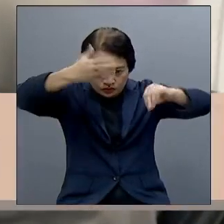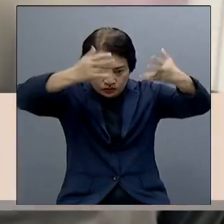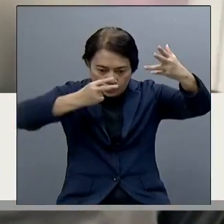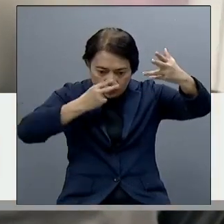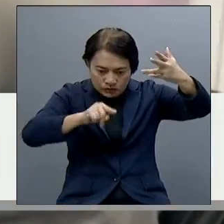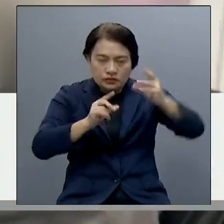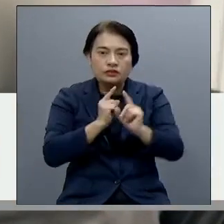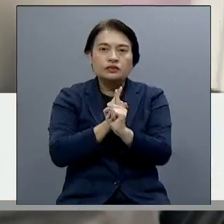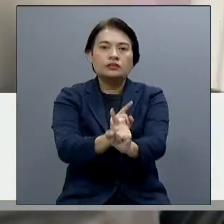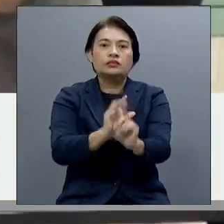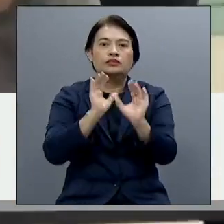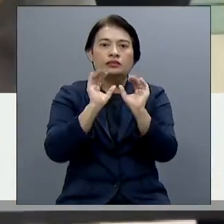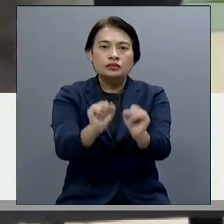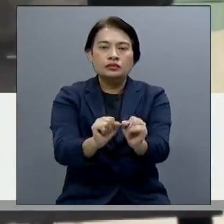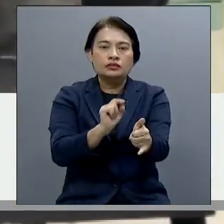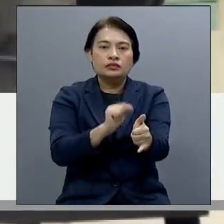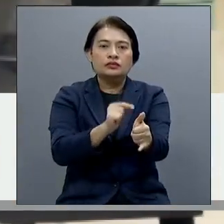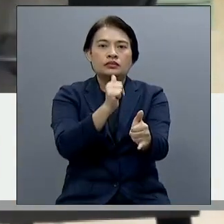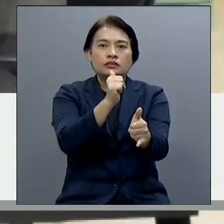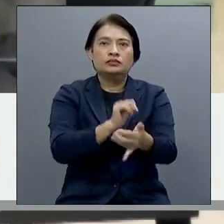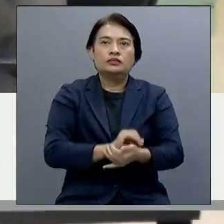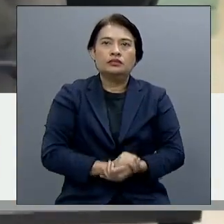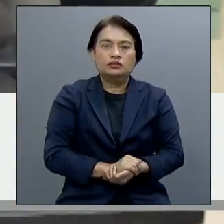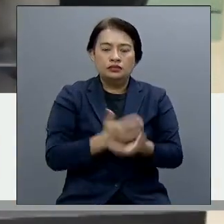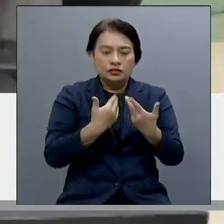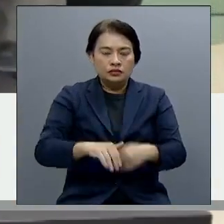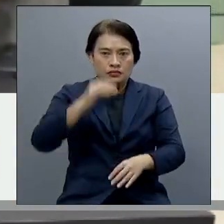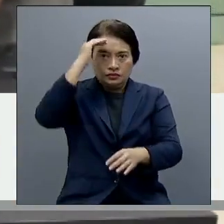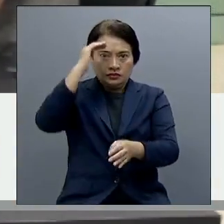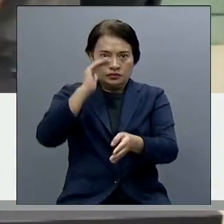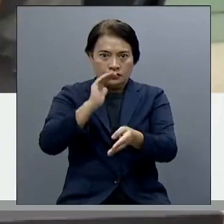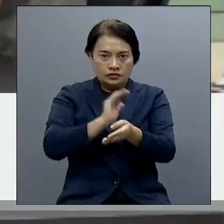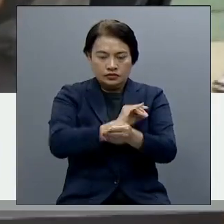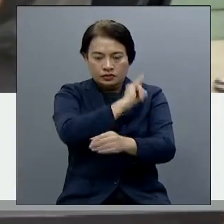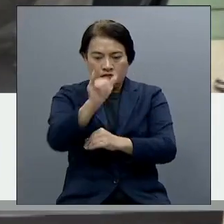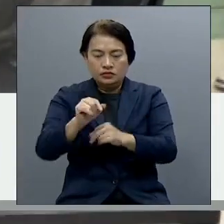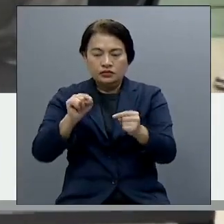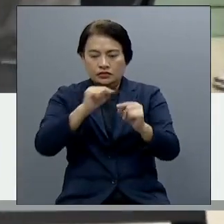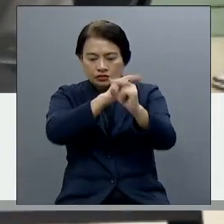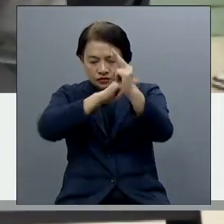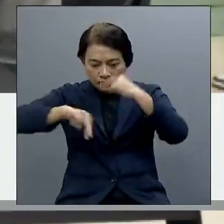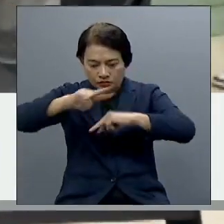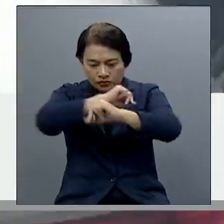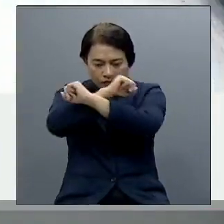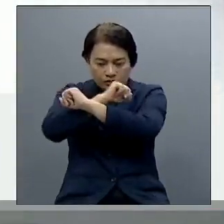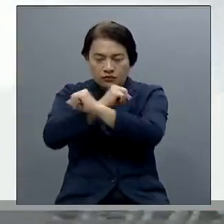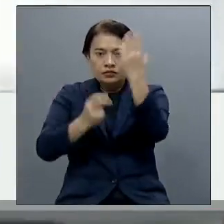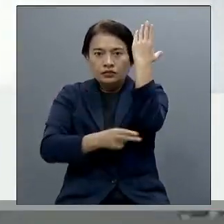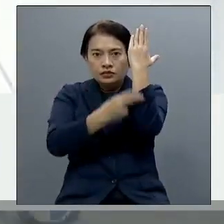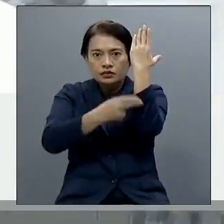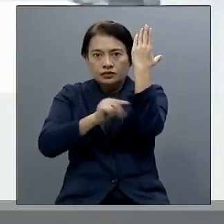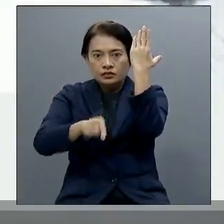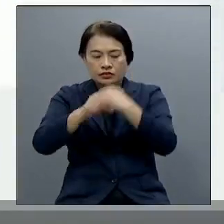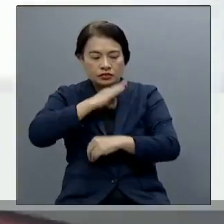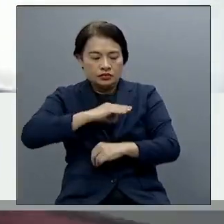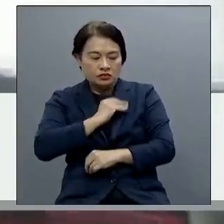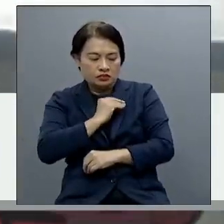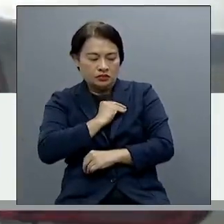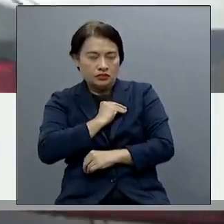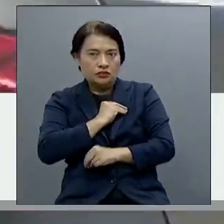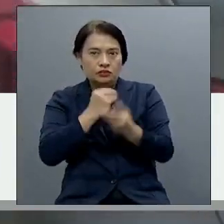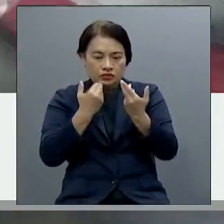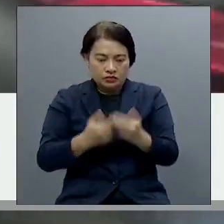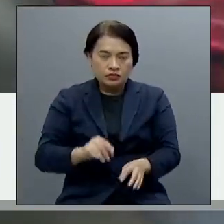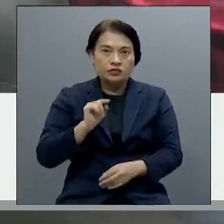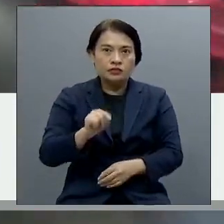จับกุมผู้ก่อเหตุได้และยังส่งตำรวจมาคุ้มกันที่โรงแรมเนื่องจากผู้เสียหายเกิดความหวาดกลัวและยืนยันว่าห